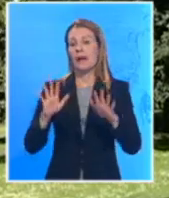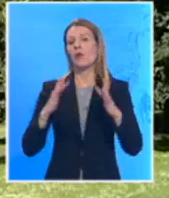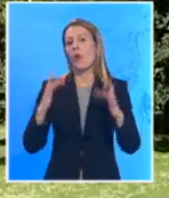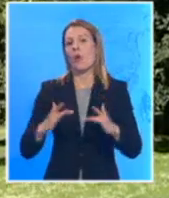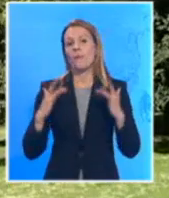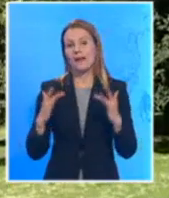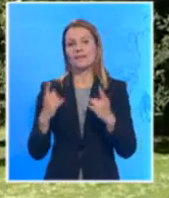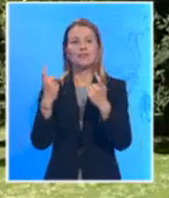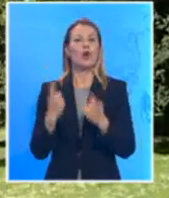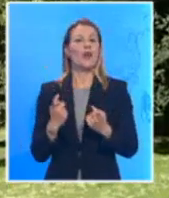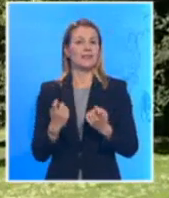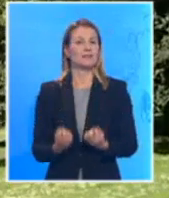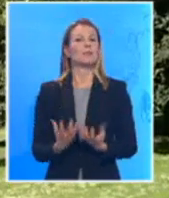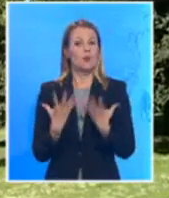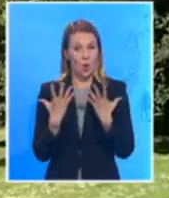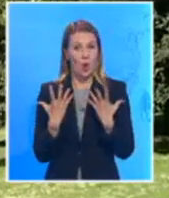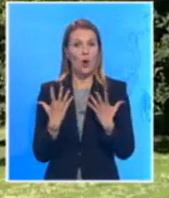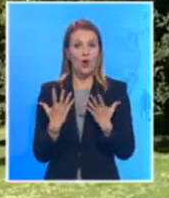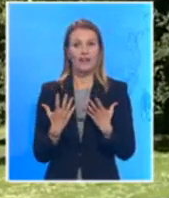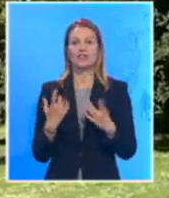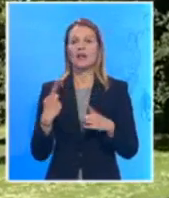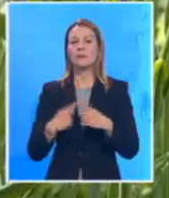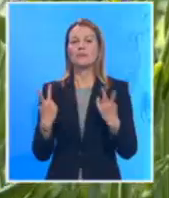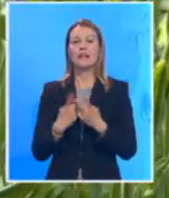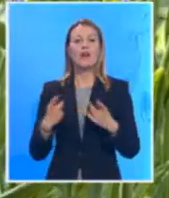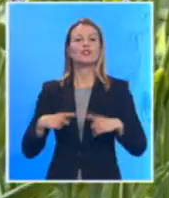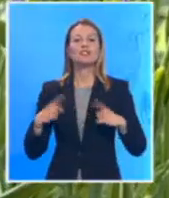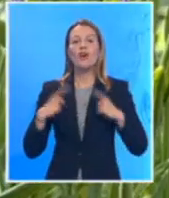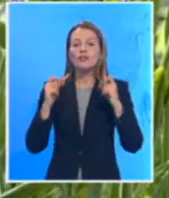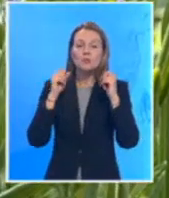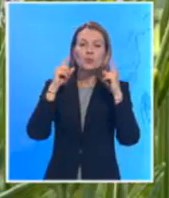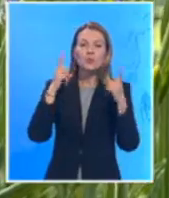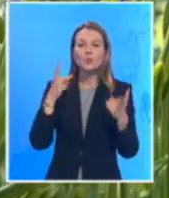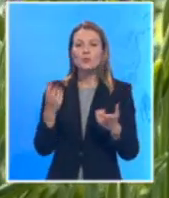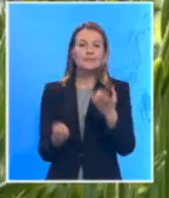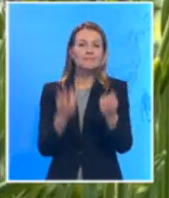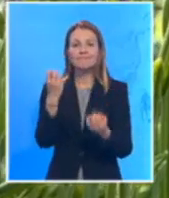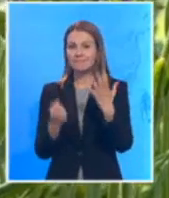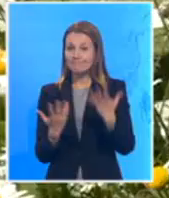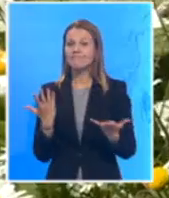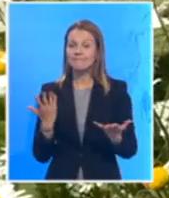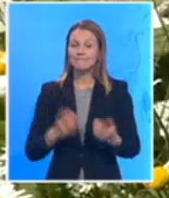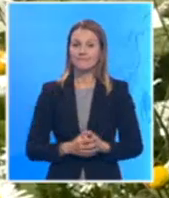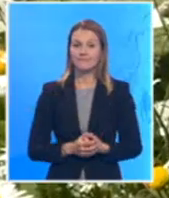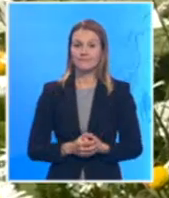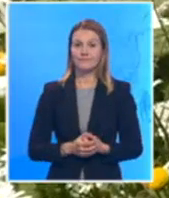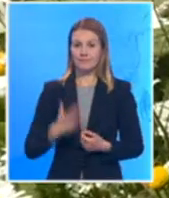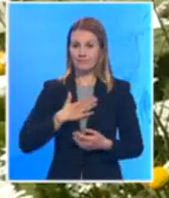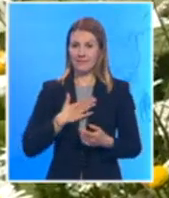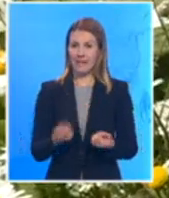obeležavali dolazak proleća, buđenje života. Tako da je po selima